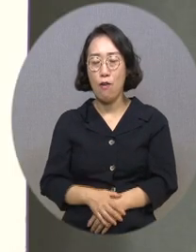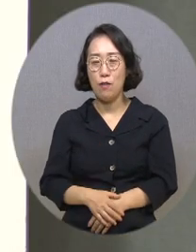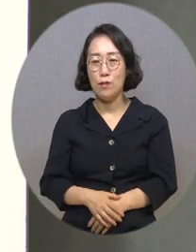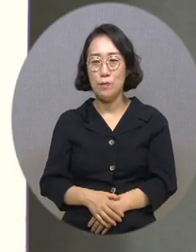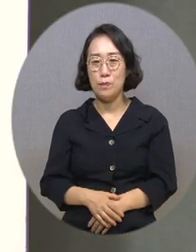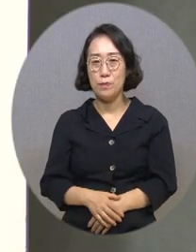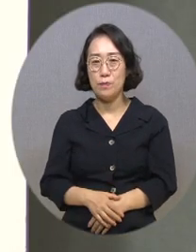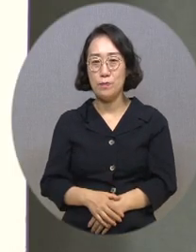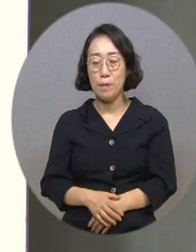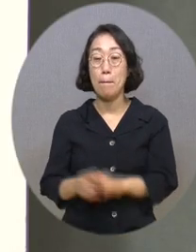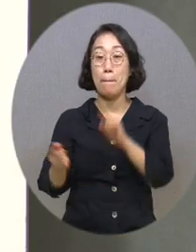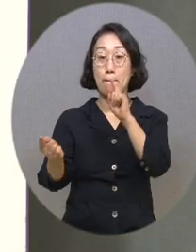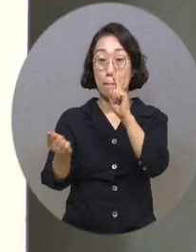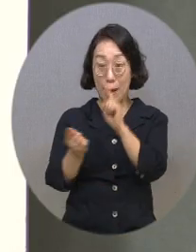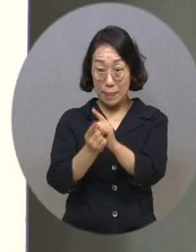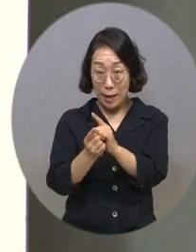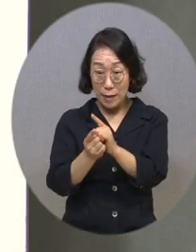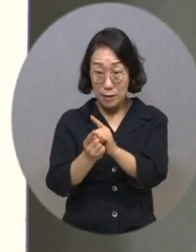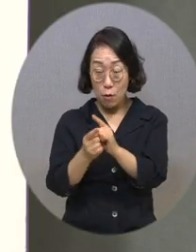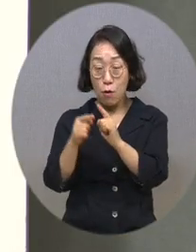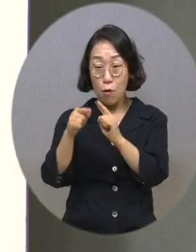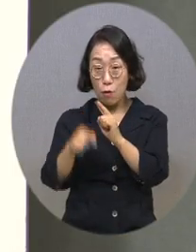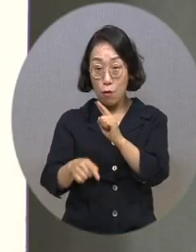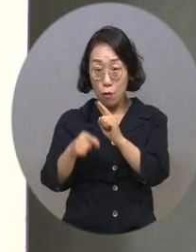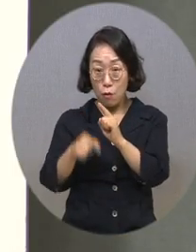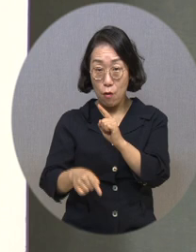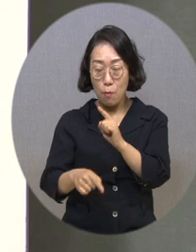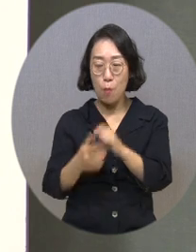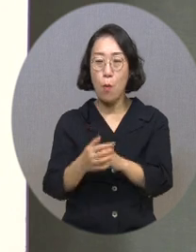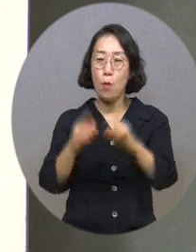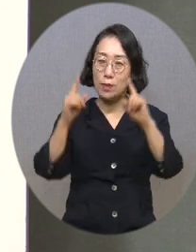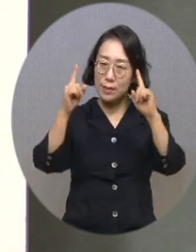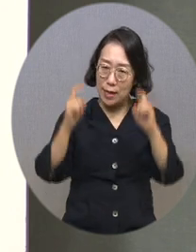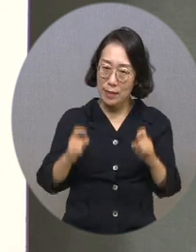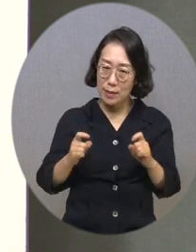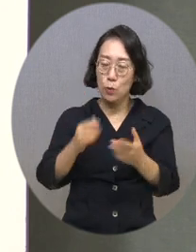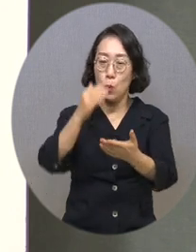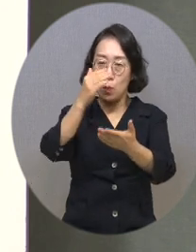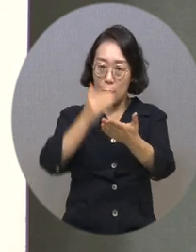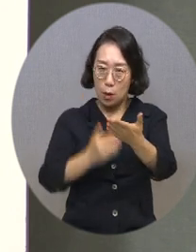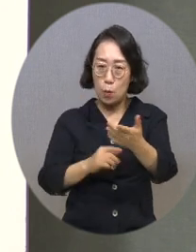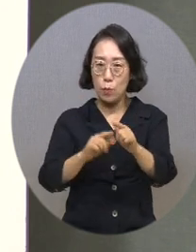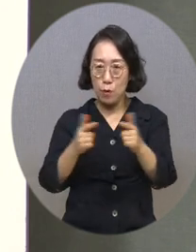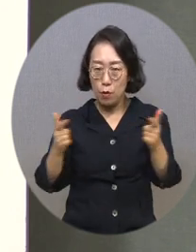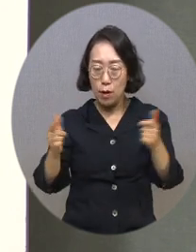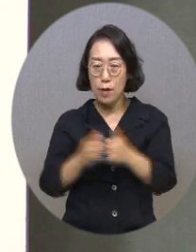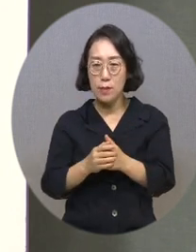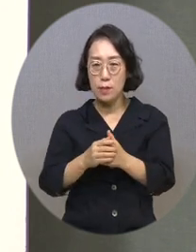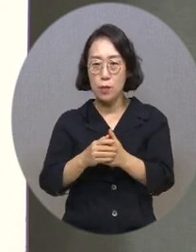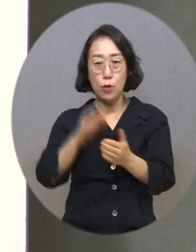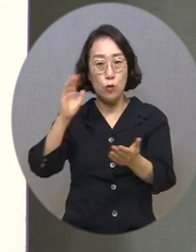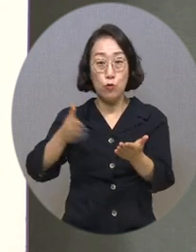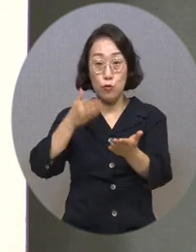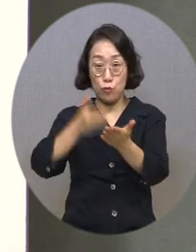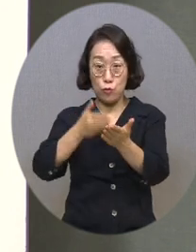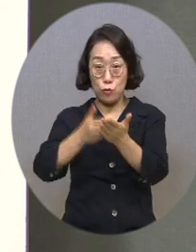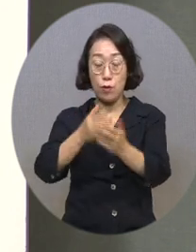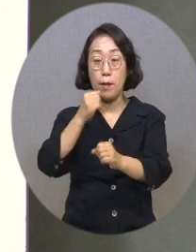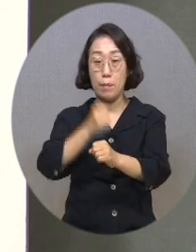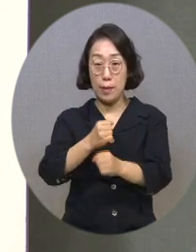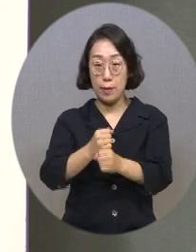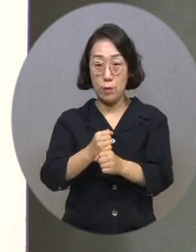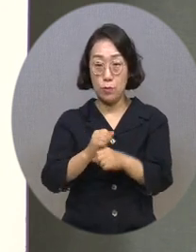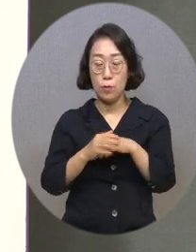통해서 만남, 만남을 통해서 많은 분들에게 블로그 뉴스 같은 거를 제작을